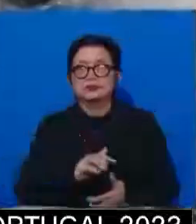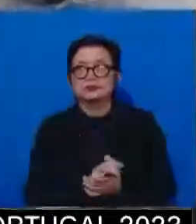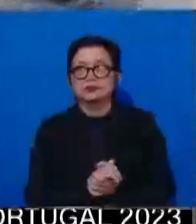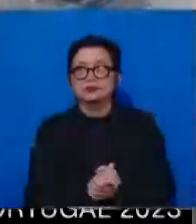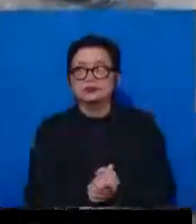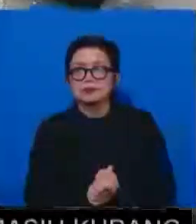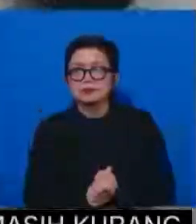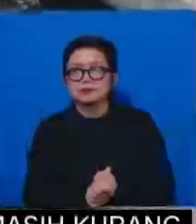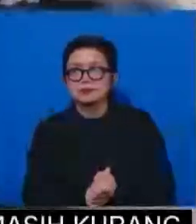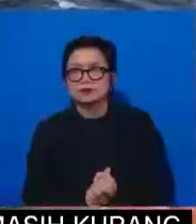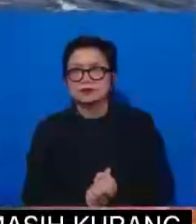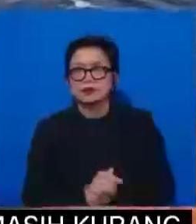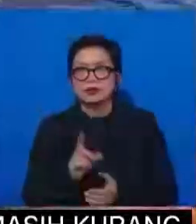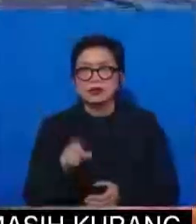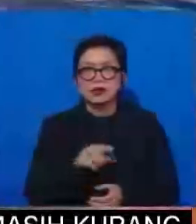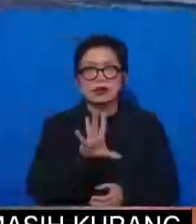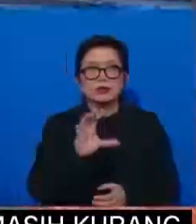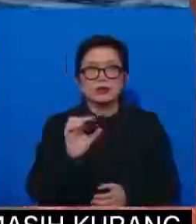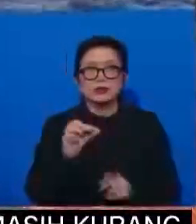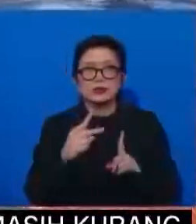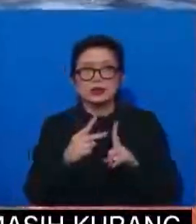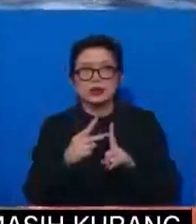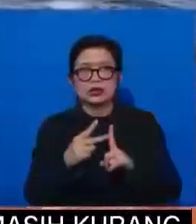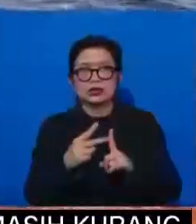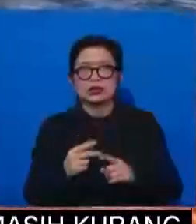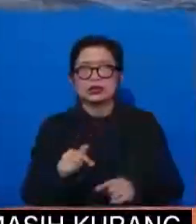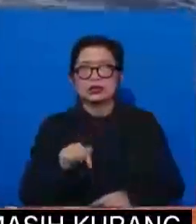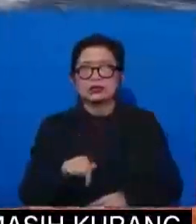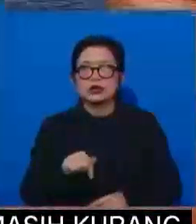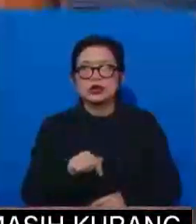berkembang dari 500 hektare menjadi sekarang